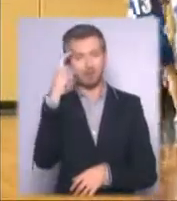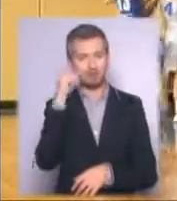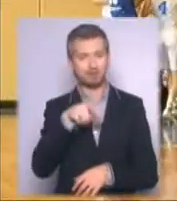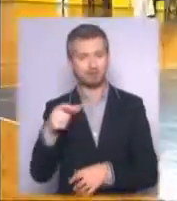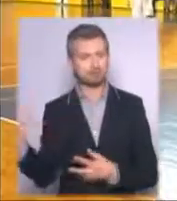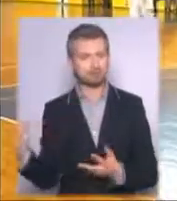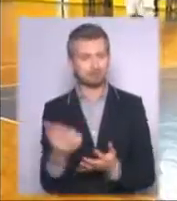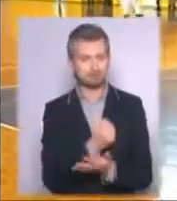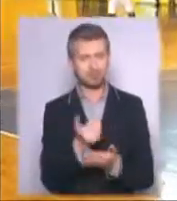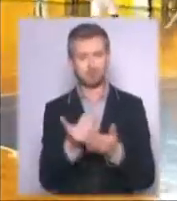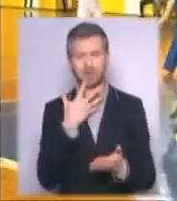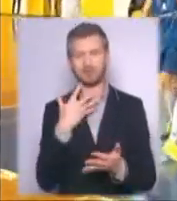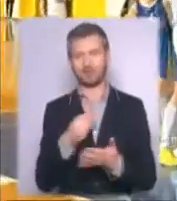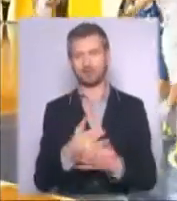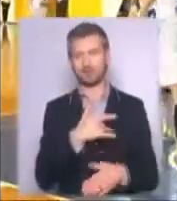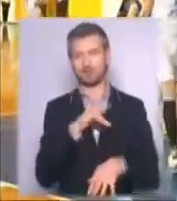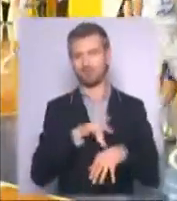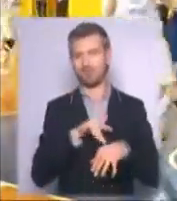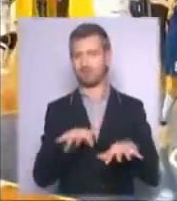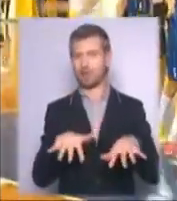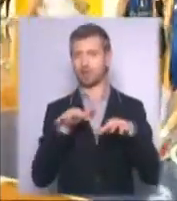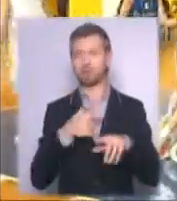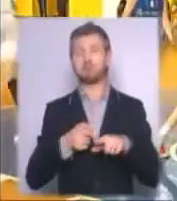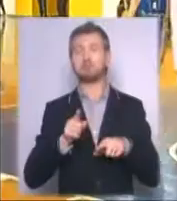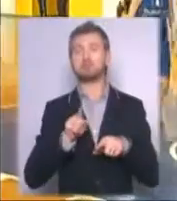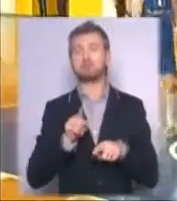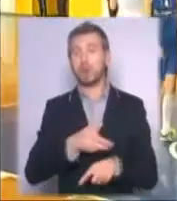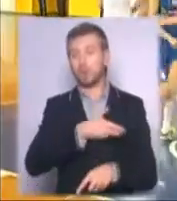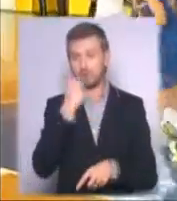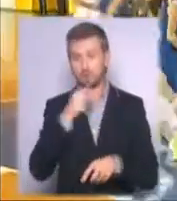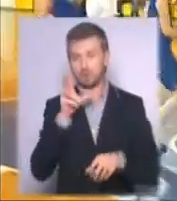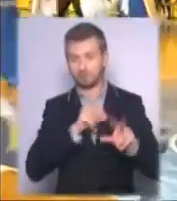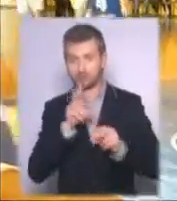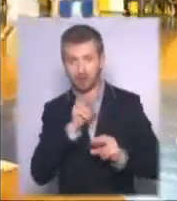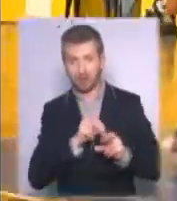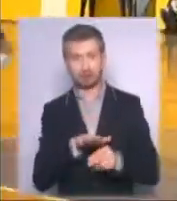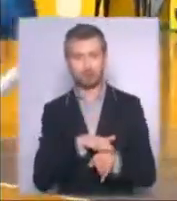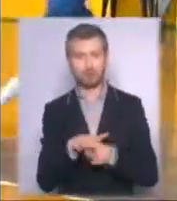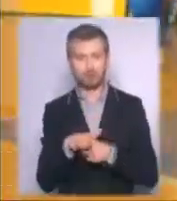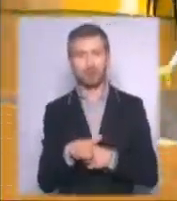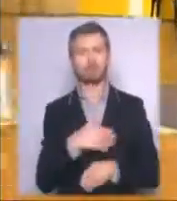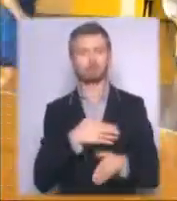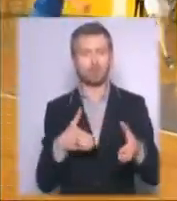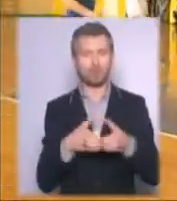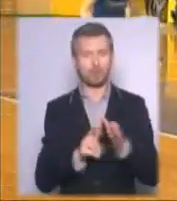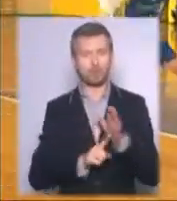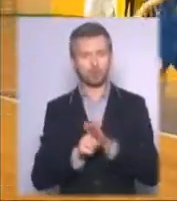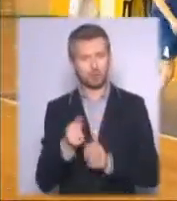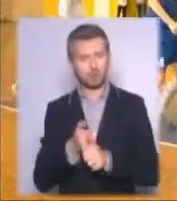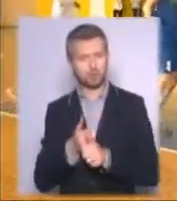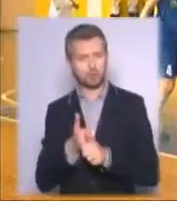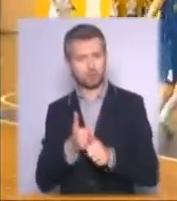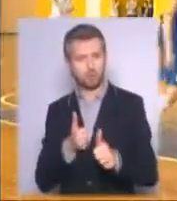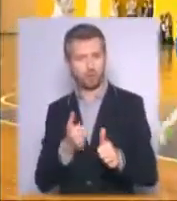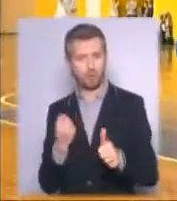чемпіонство перед власними вболівальниками. Цим шансом вони скористалися сповна. Підопічні Володимира Рижова почали відриватися від